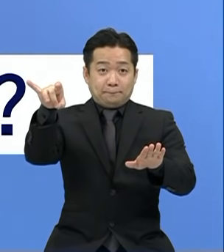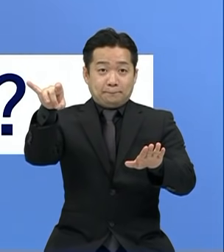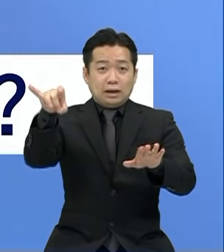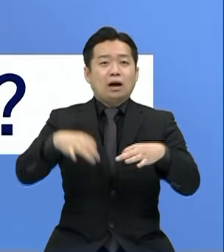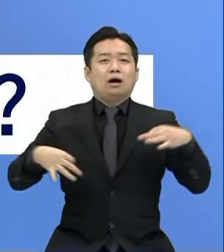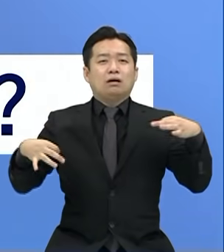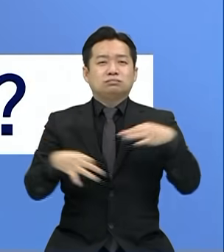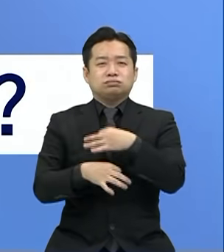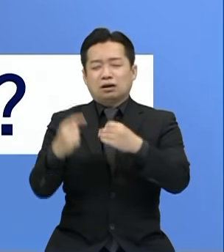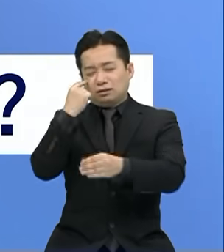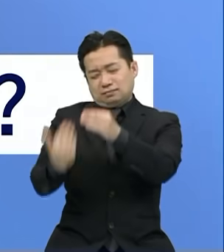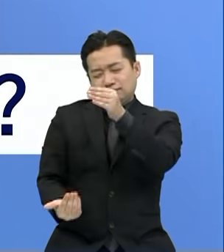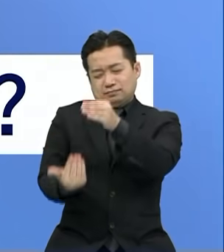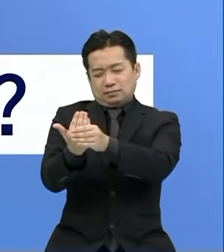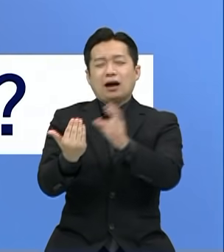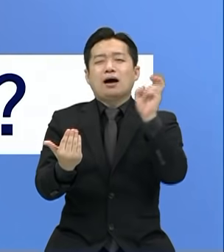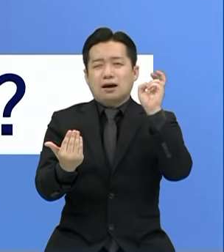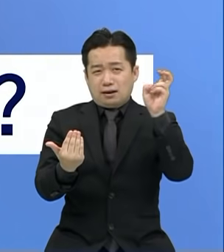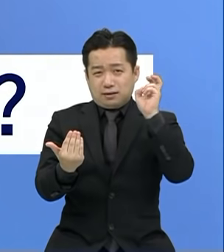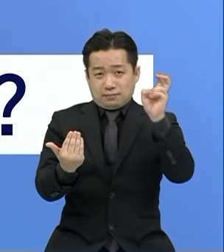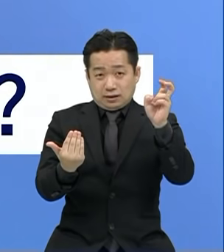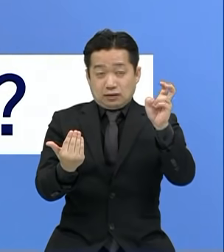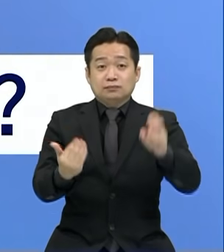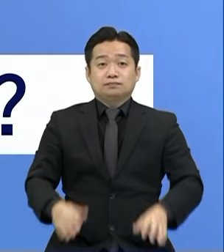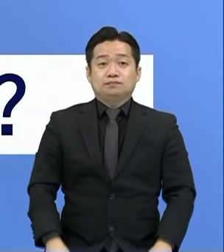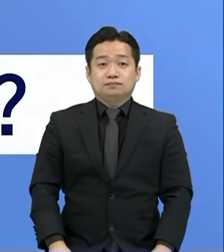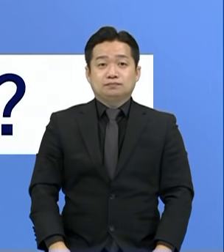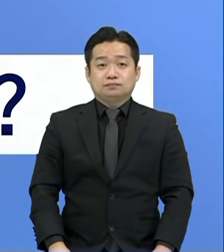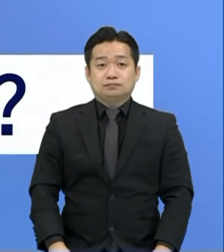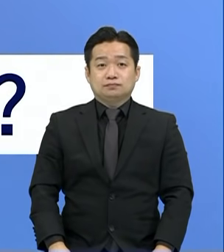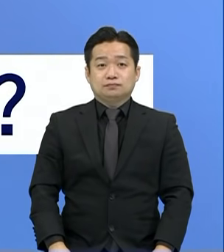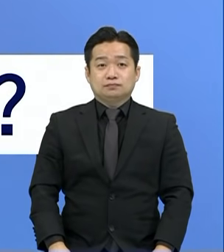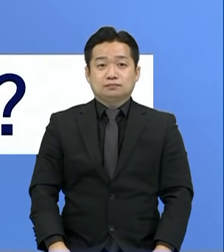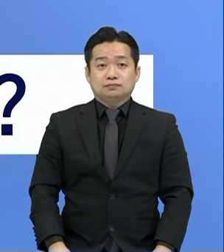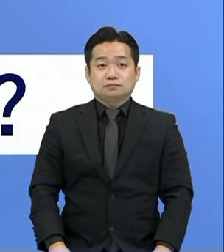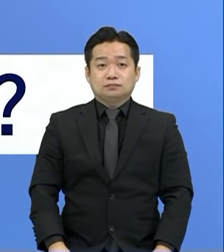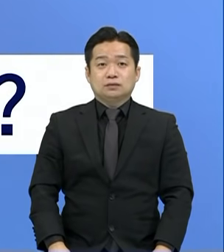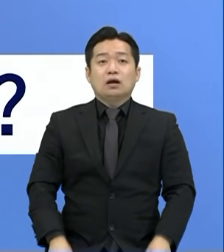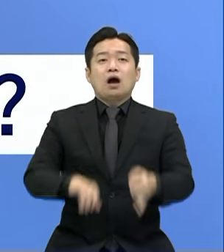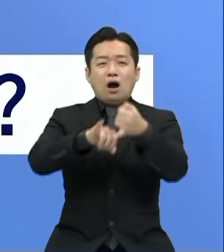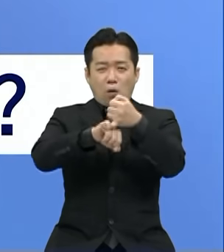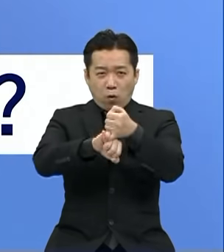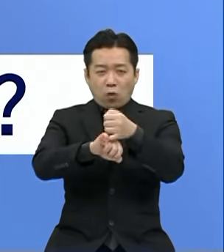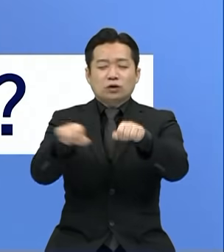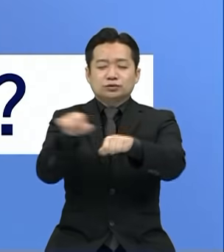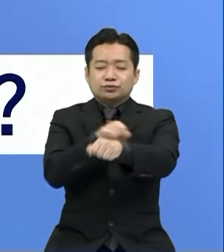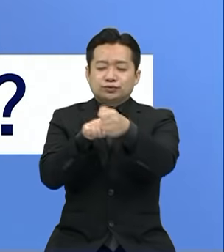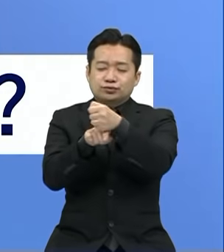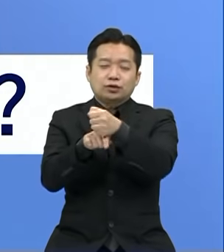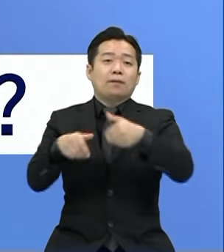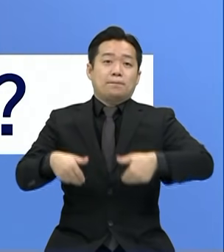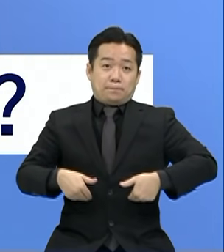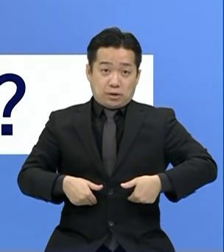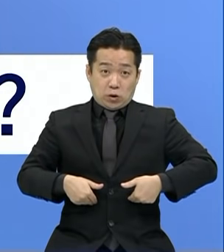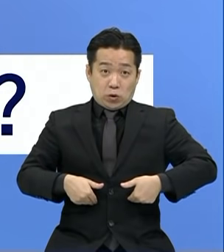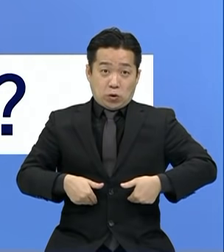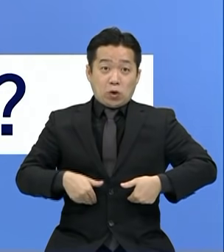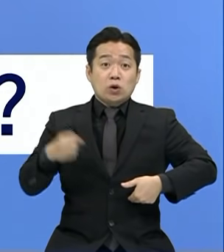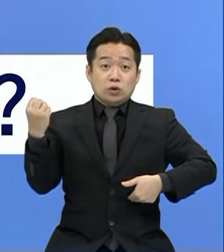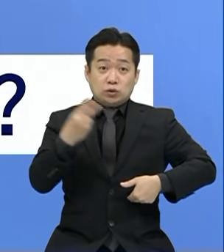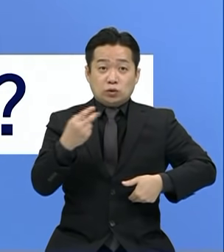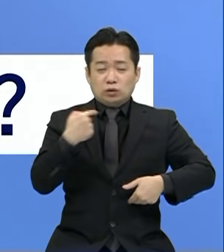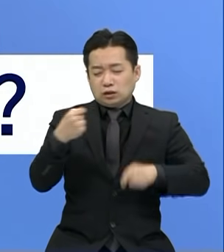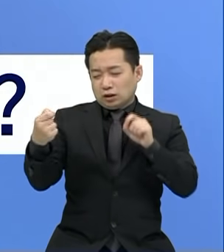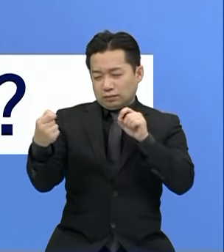것 같습니다. 정말로 돈이 막이다. 이거 반드시 특수부 수사 받을 일이니 평소에 특히 이재명 옆에 있으면